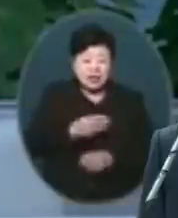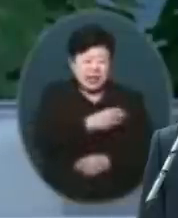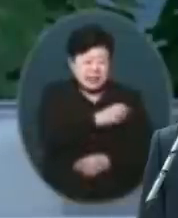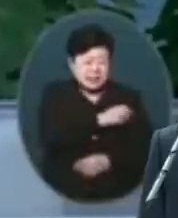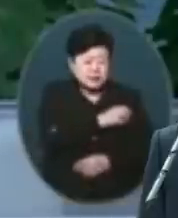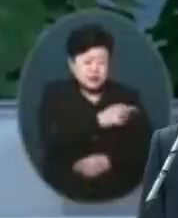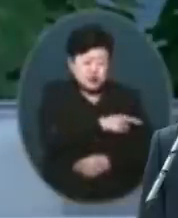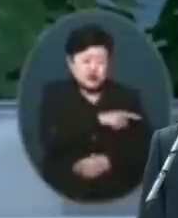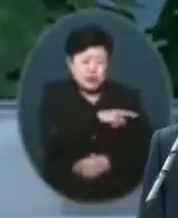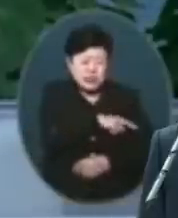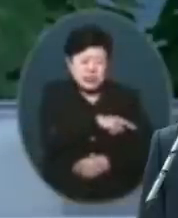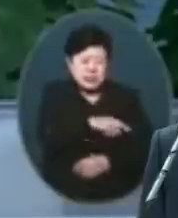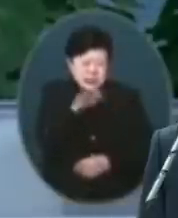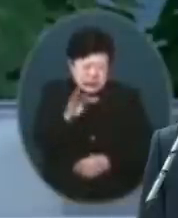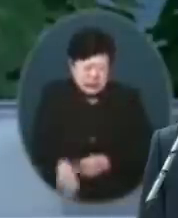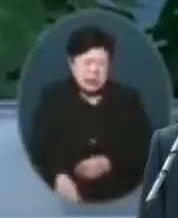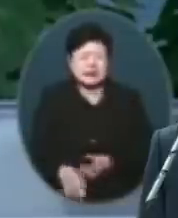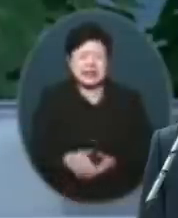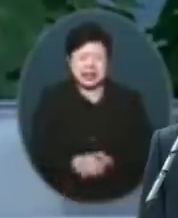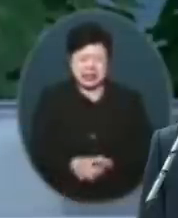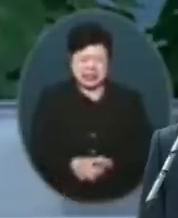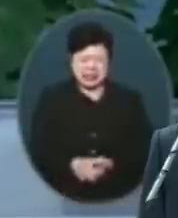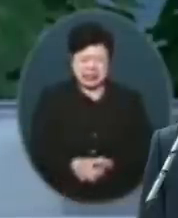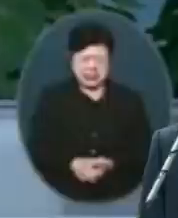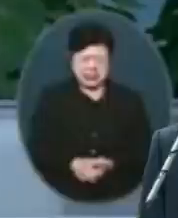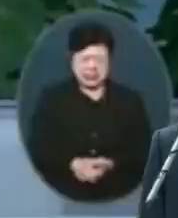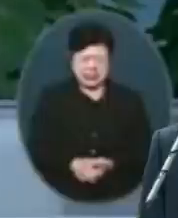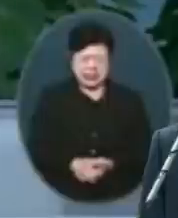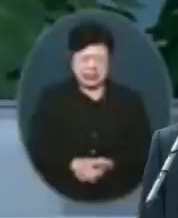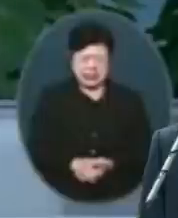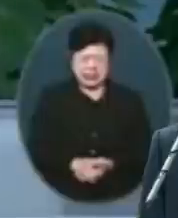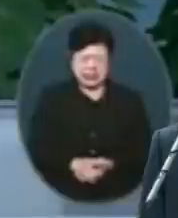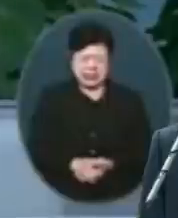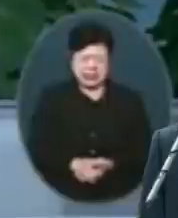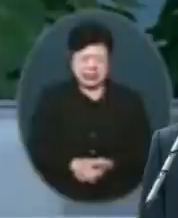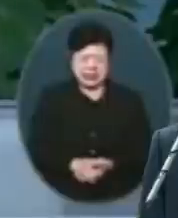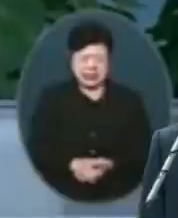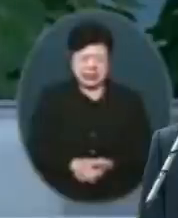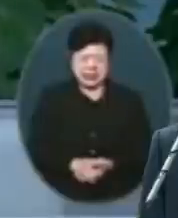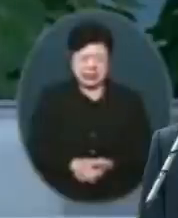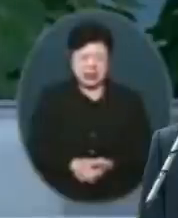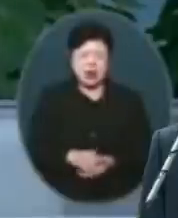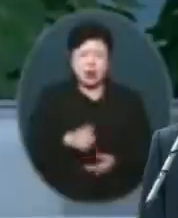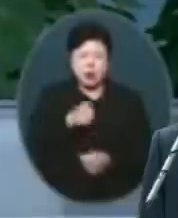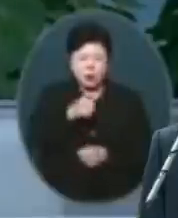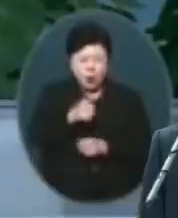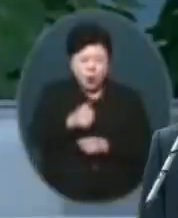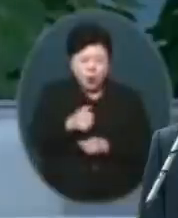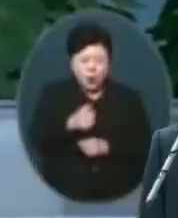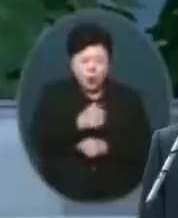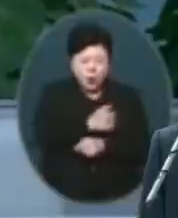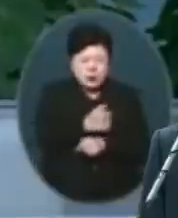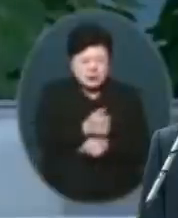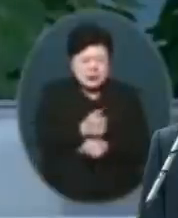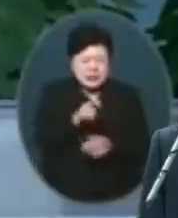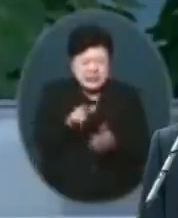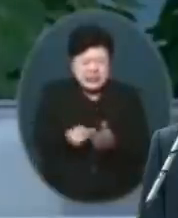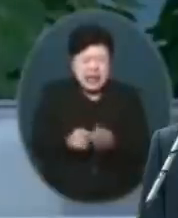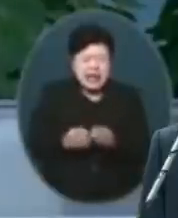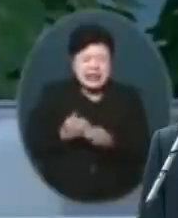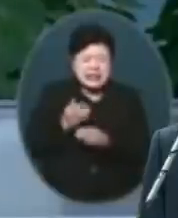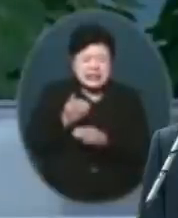사실상 최하위를 기록했습니다. 주당 근무시간 50시간 이상인 노동자의